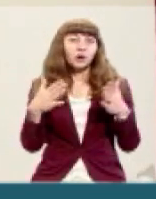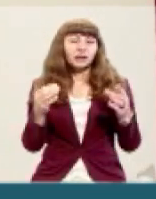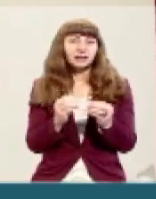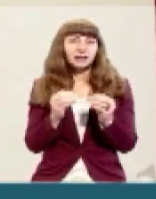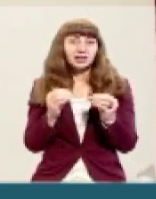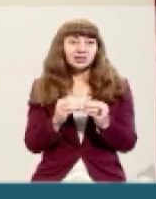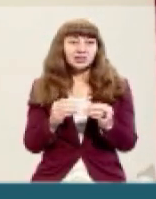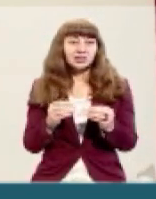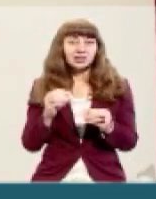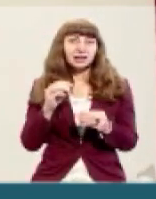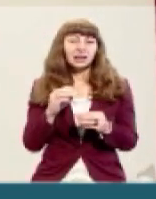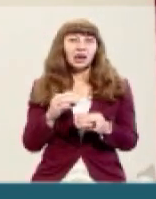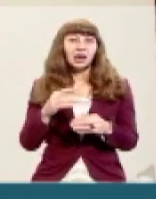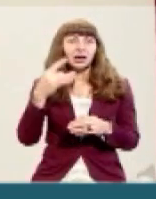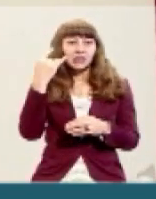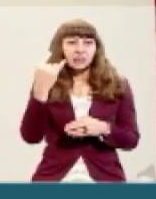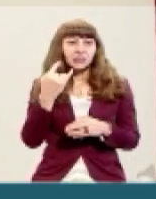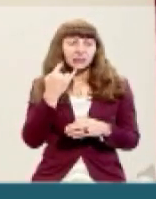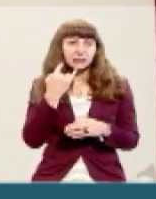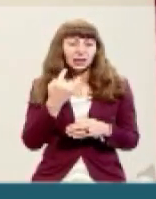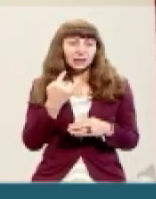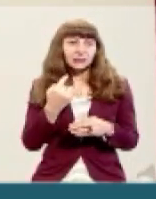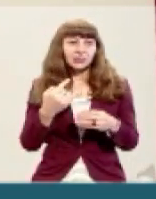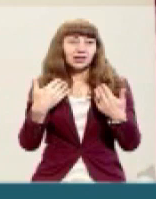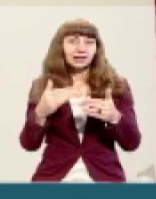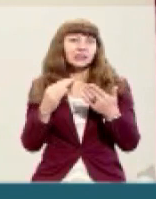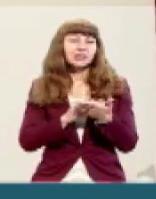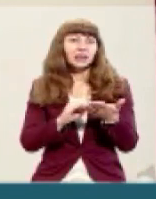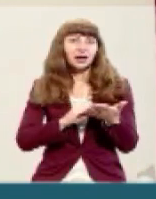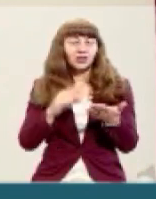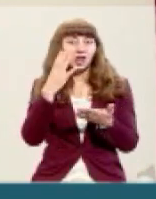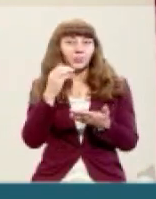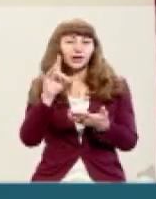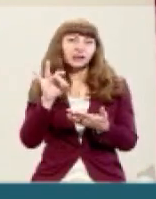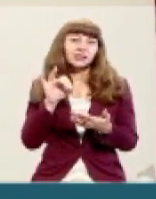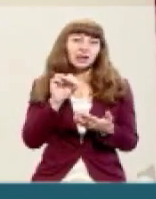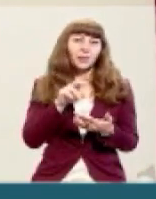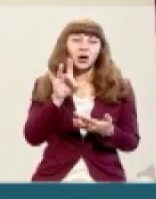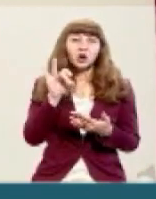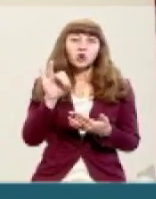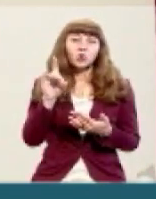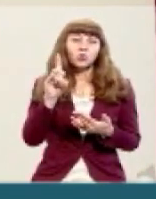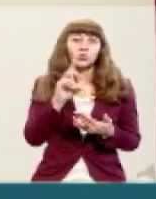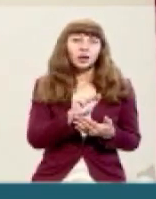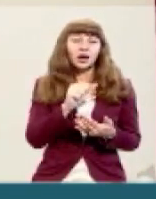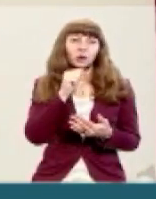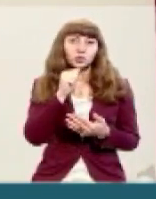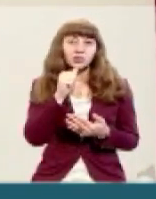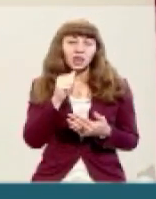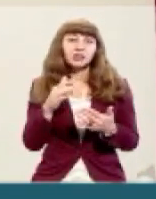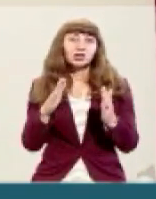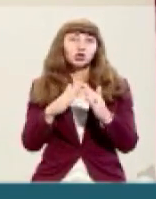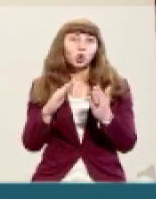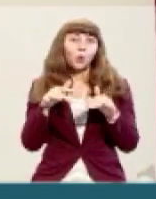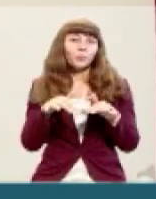тамашалауға шақырамыз. Жәрмеңкеге 10-ға жуық қазақ баспасы қатысады деп жоспарлануда. Оның ішінде Алматы кітап баспасы, Мектеп, Аруна,